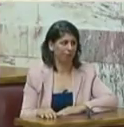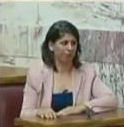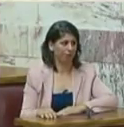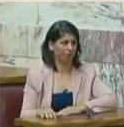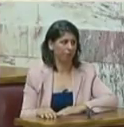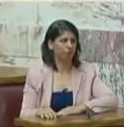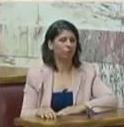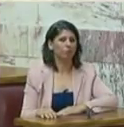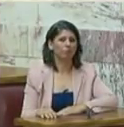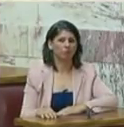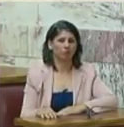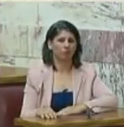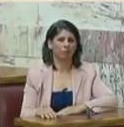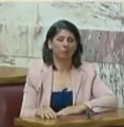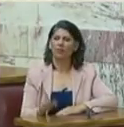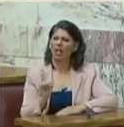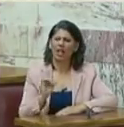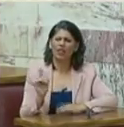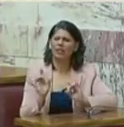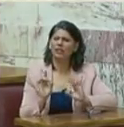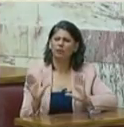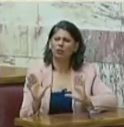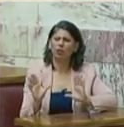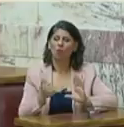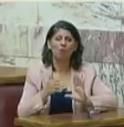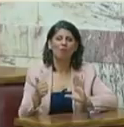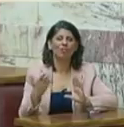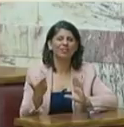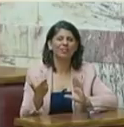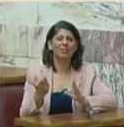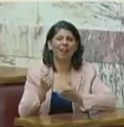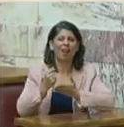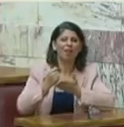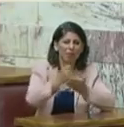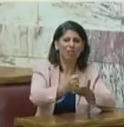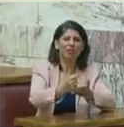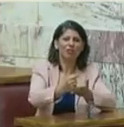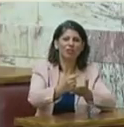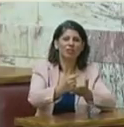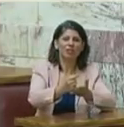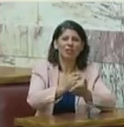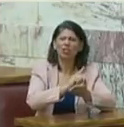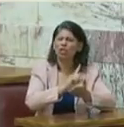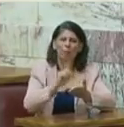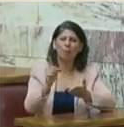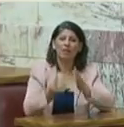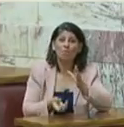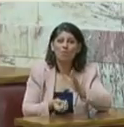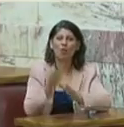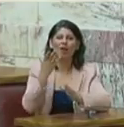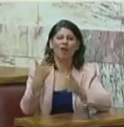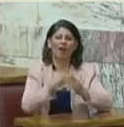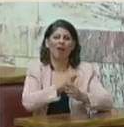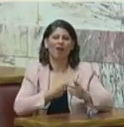τίποτα άλλο παρά επιδότηση στον μη καινοτόμο εργοδότη. Στον